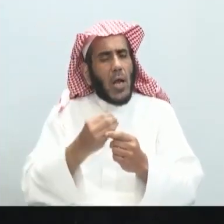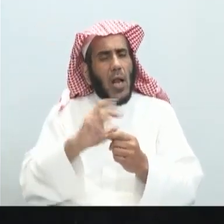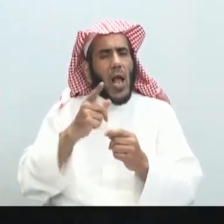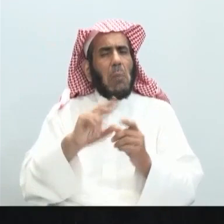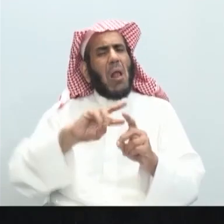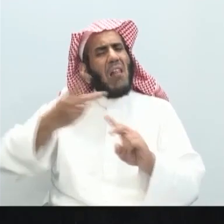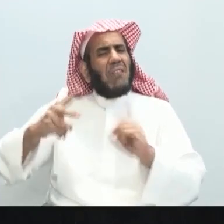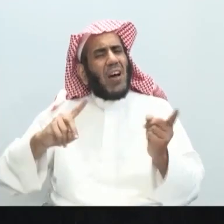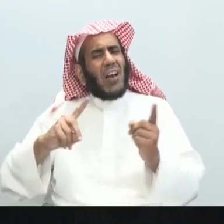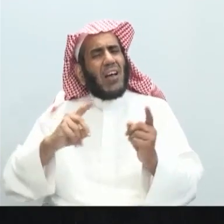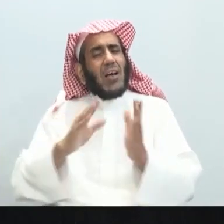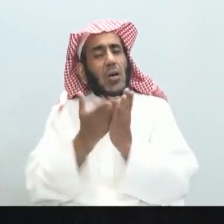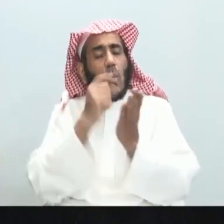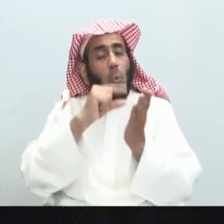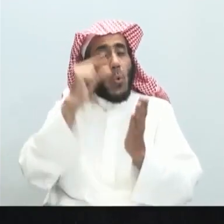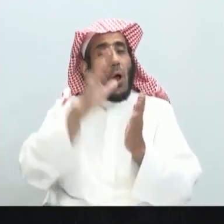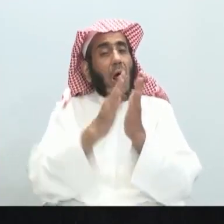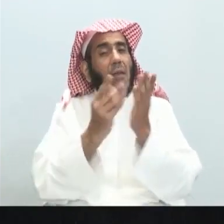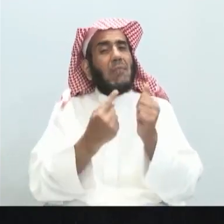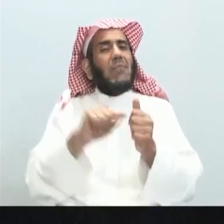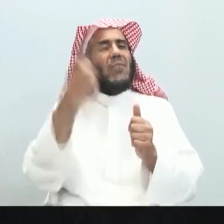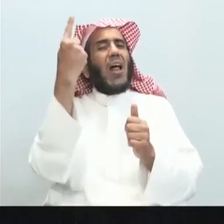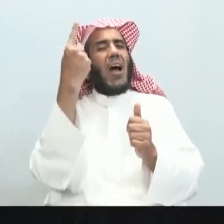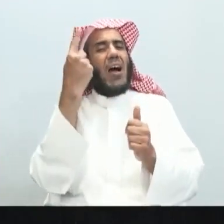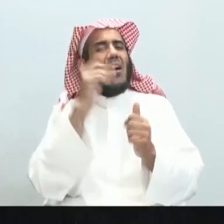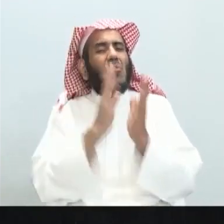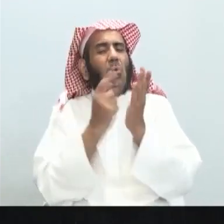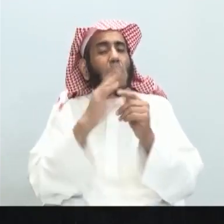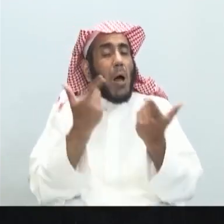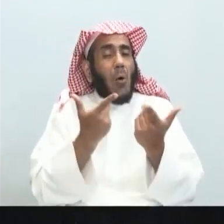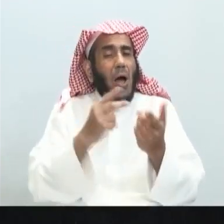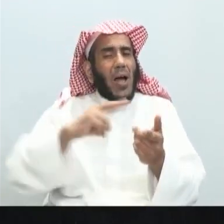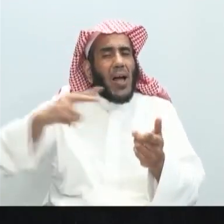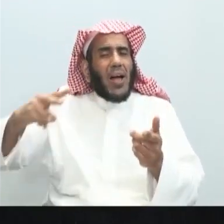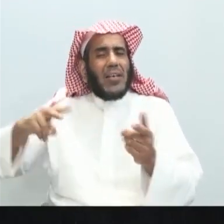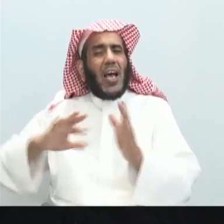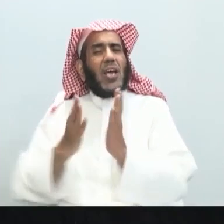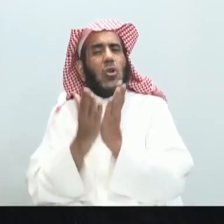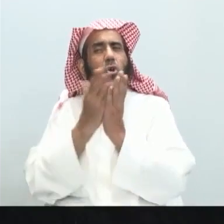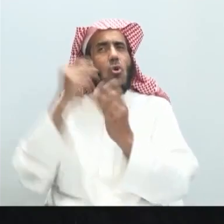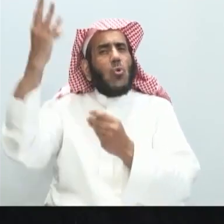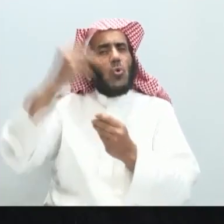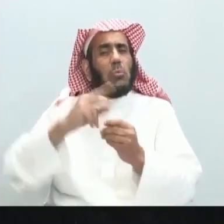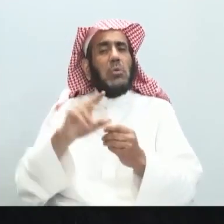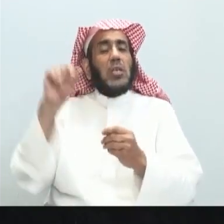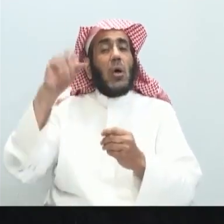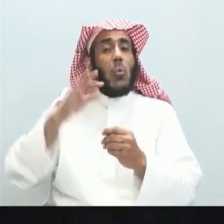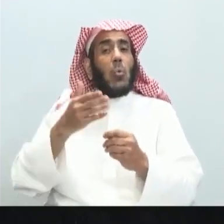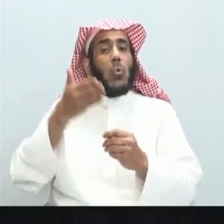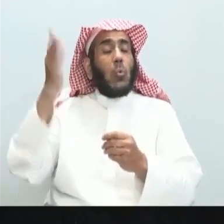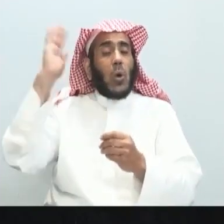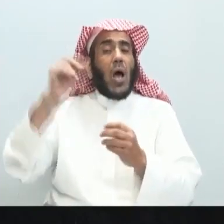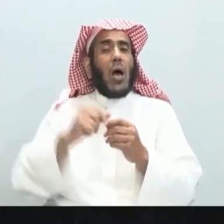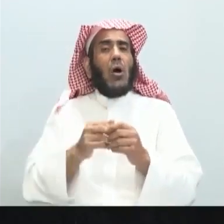ما الذي يميز كتاب الله تعالى القران الكريم عن الكتب الاخرى من التوراه والانجيل